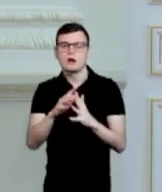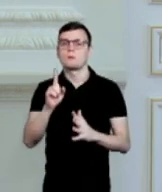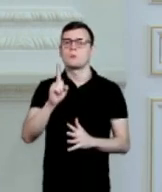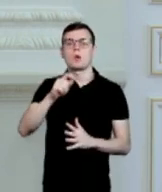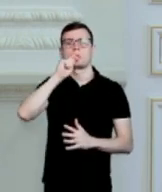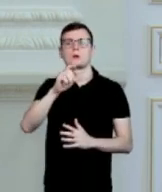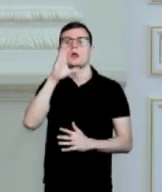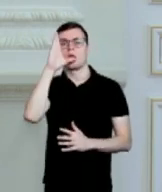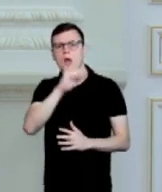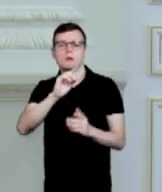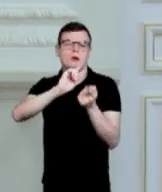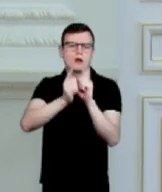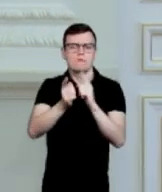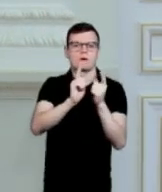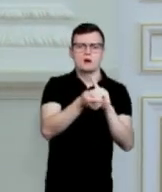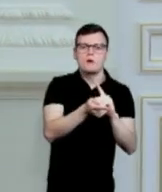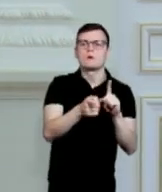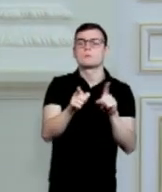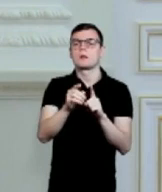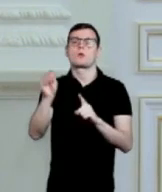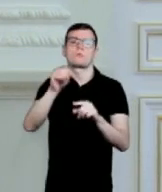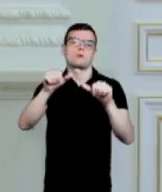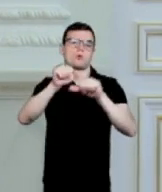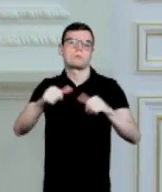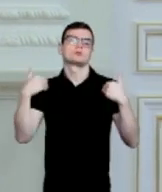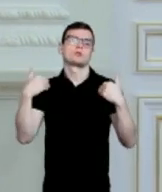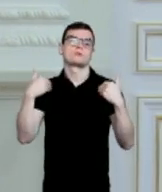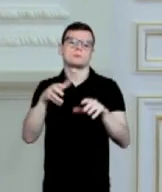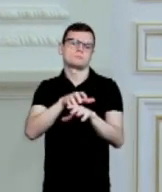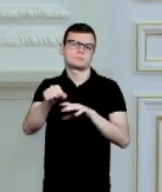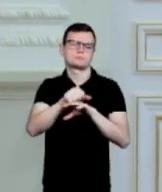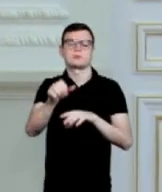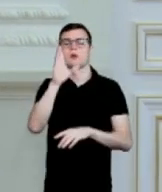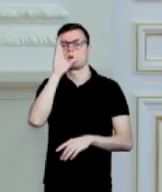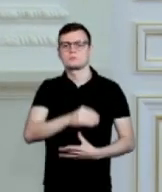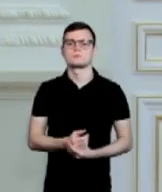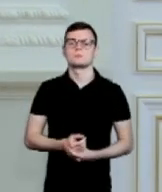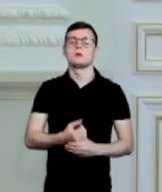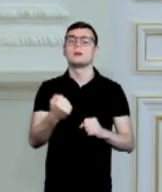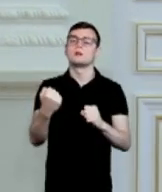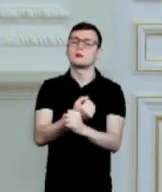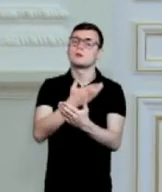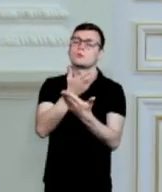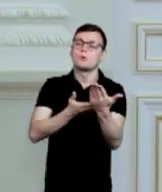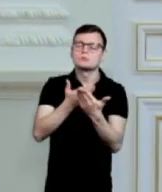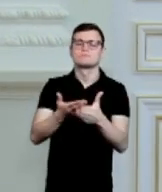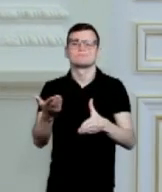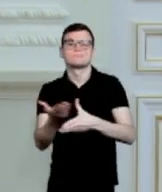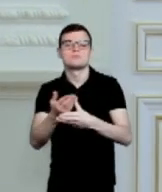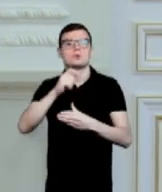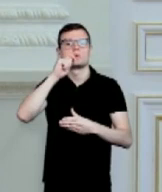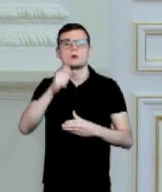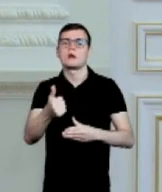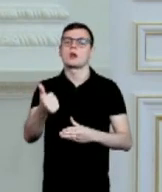komisijos rekomendacijas. Turime konsultuoti ir padėti ukrainiečiams, kad eurointegracijos procesas vyktų